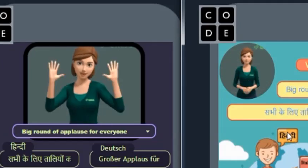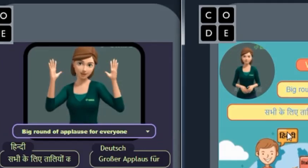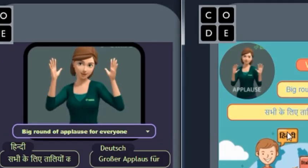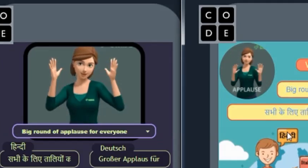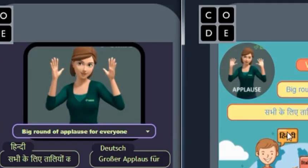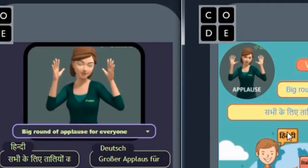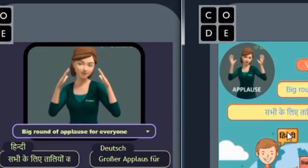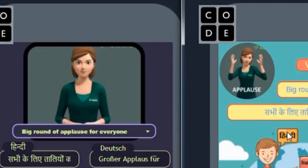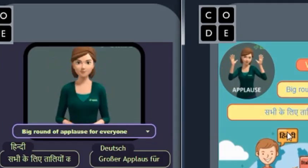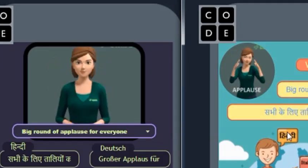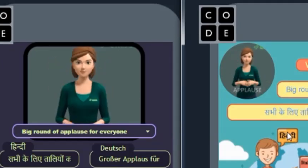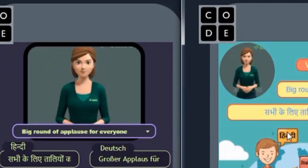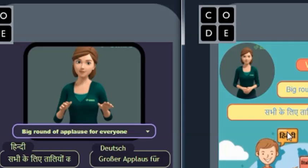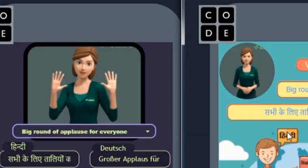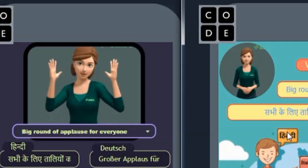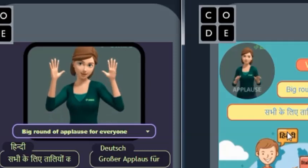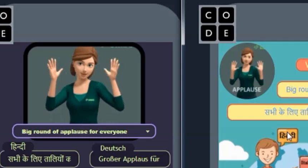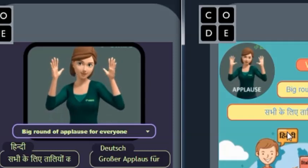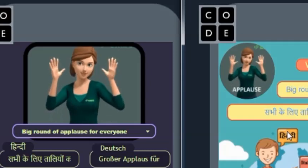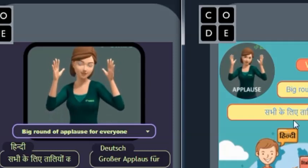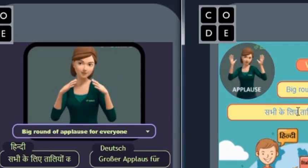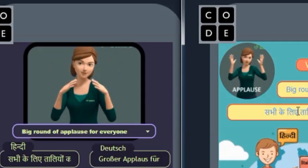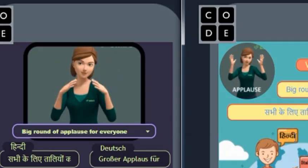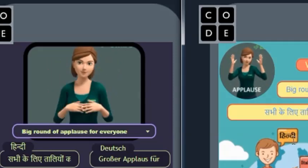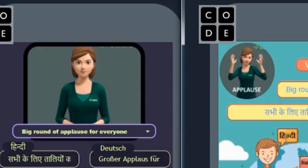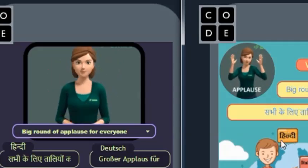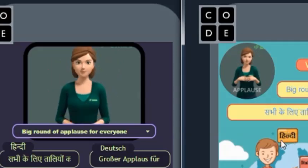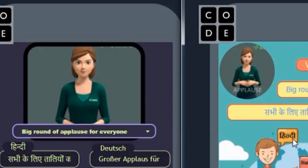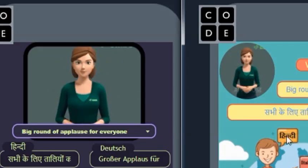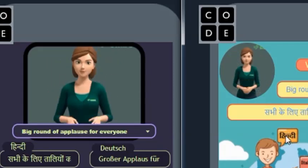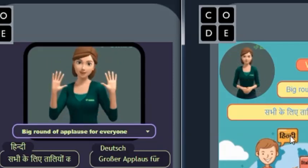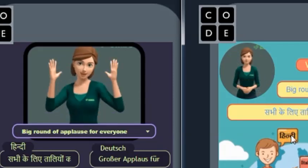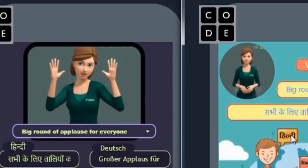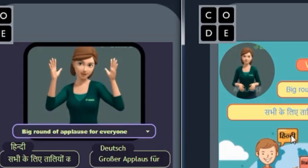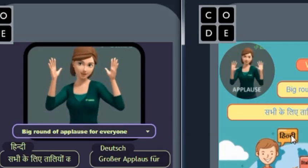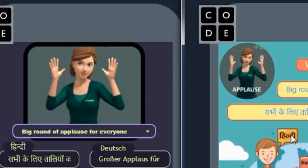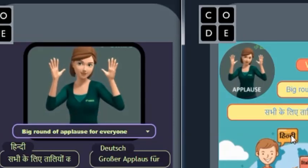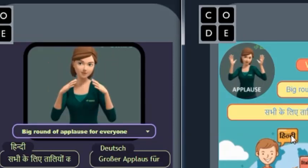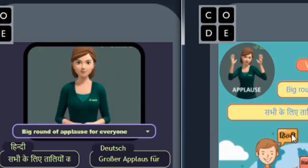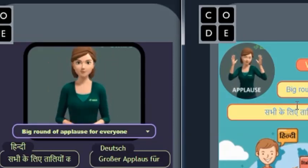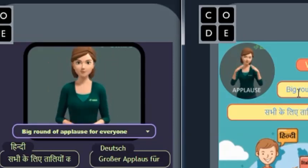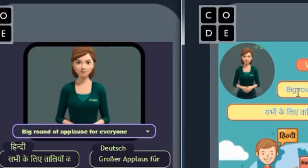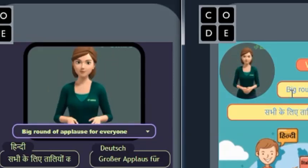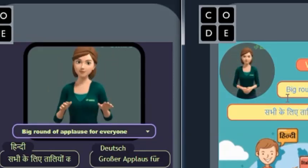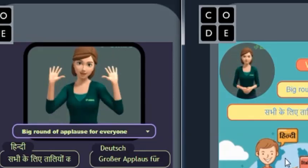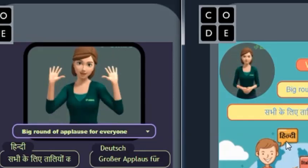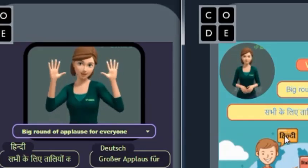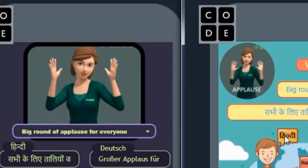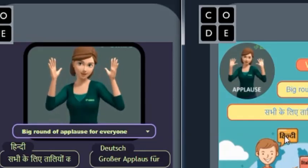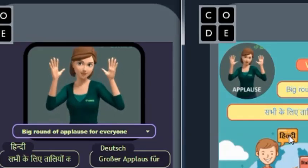सभी के लिए तालियों का बड़ा दो. So as you can see, this has